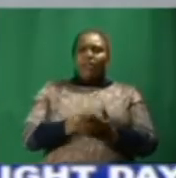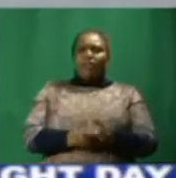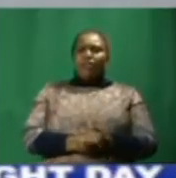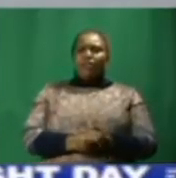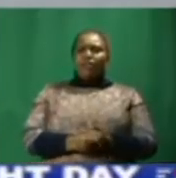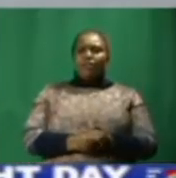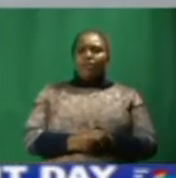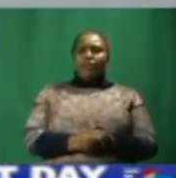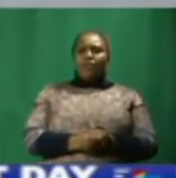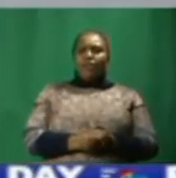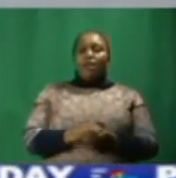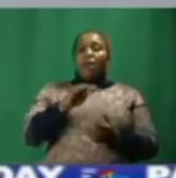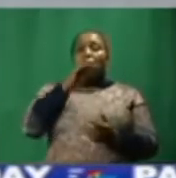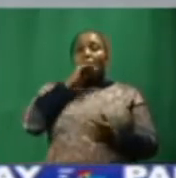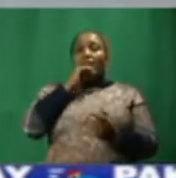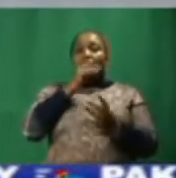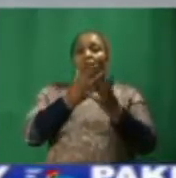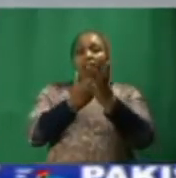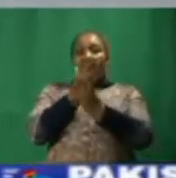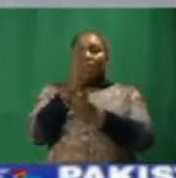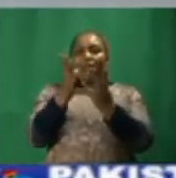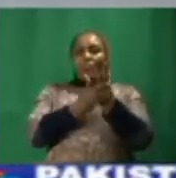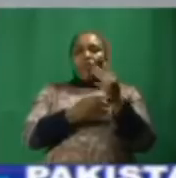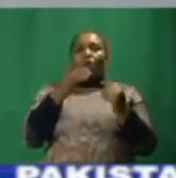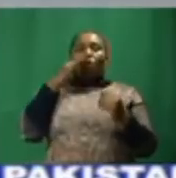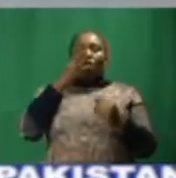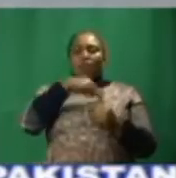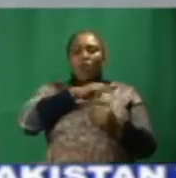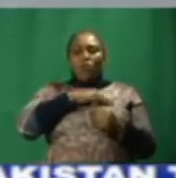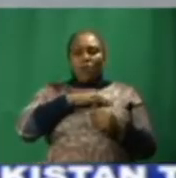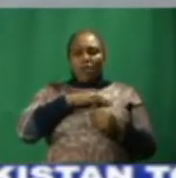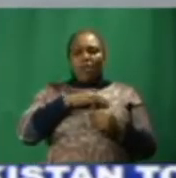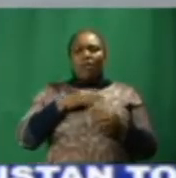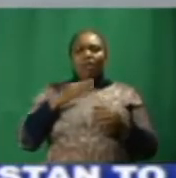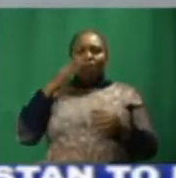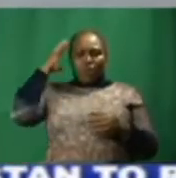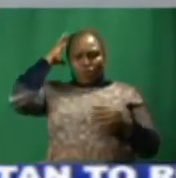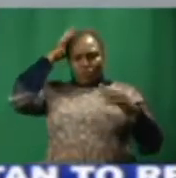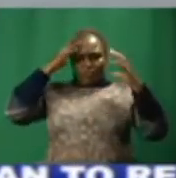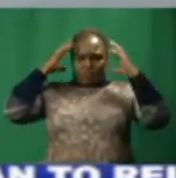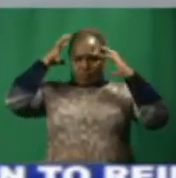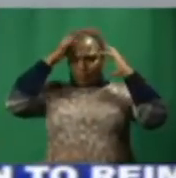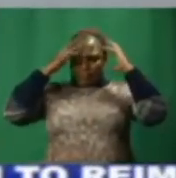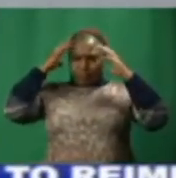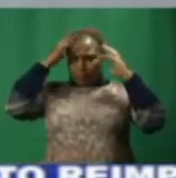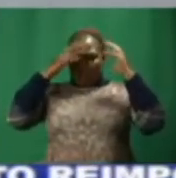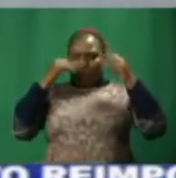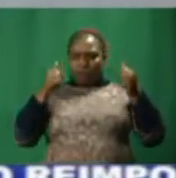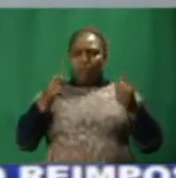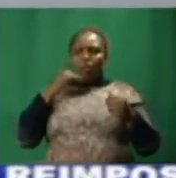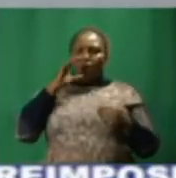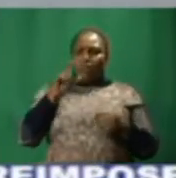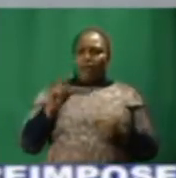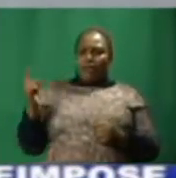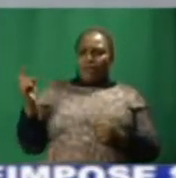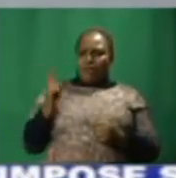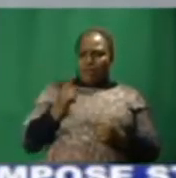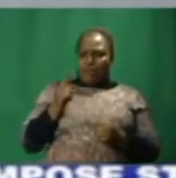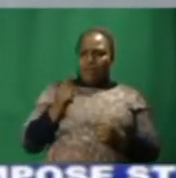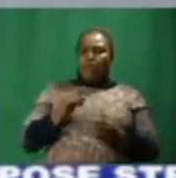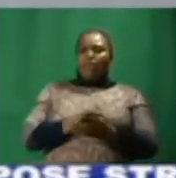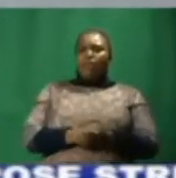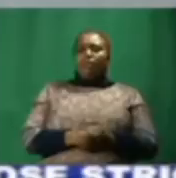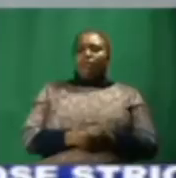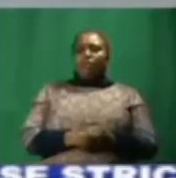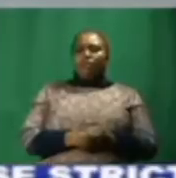la ama gloves vele ke nasigeza ke nalokuthi ke customer vele nalifika kumele litekto kwenda enhloko kumele